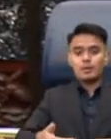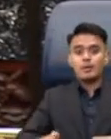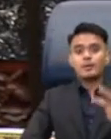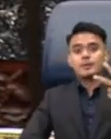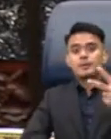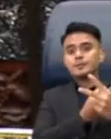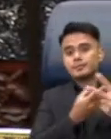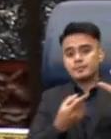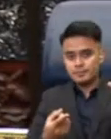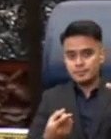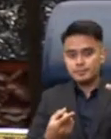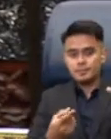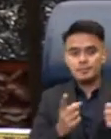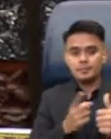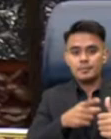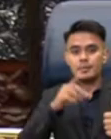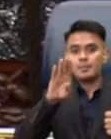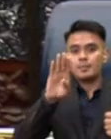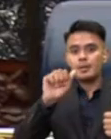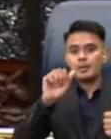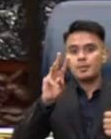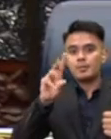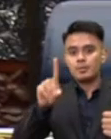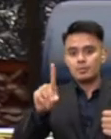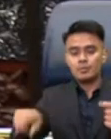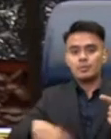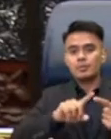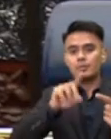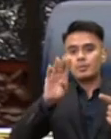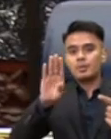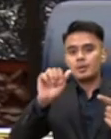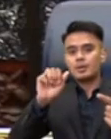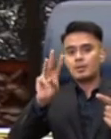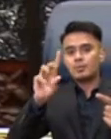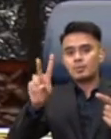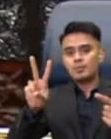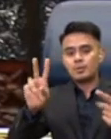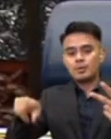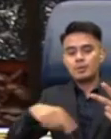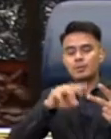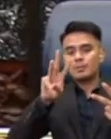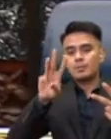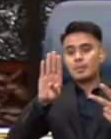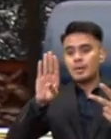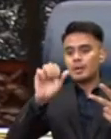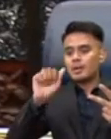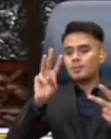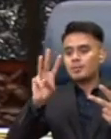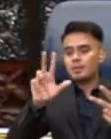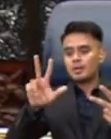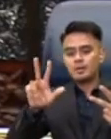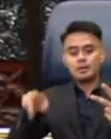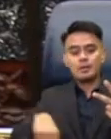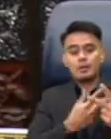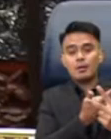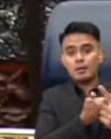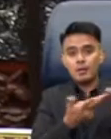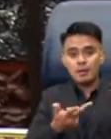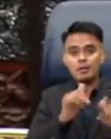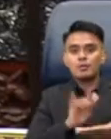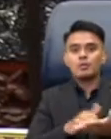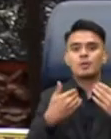var iitu bw1 bw2 bw3 ketiga varieti ini